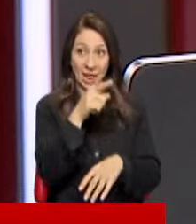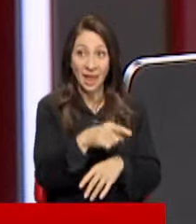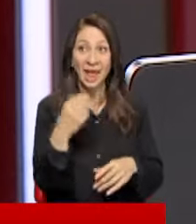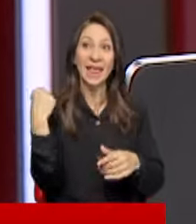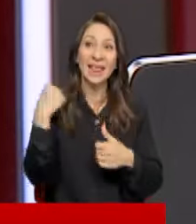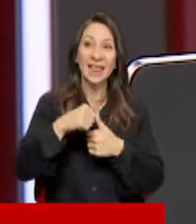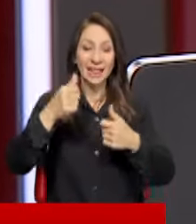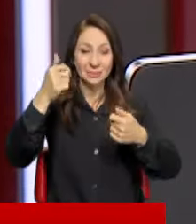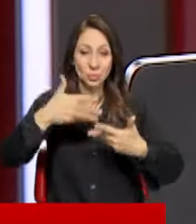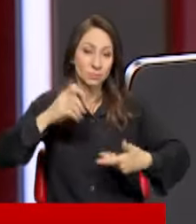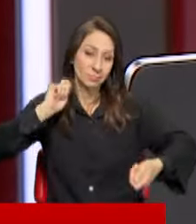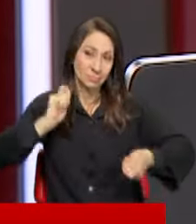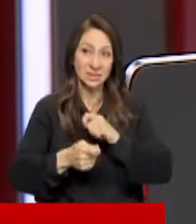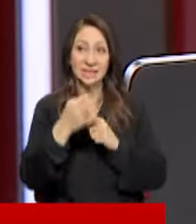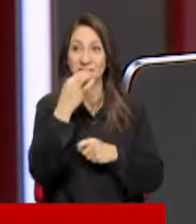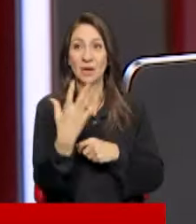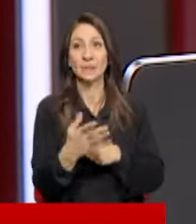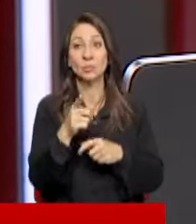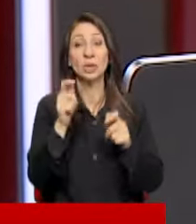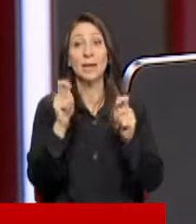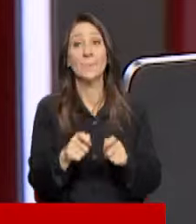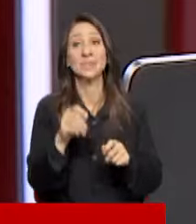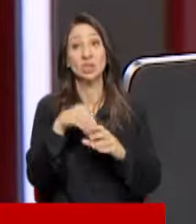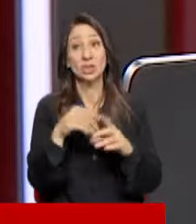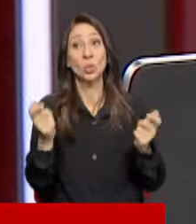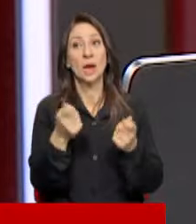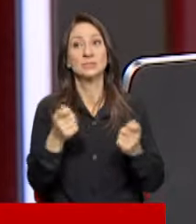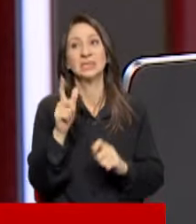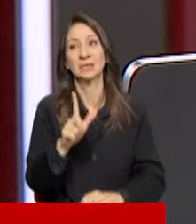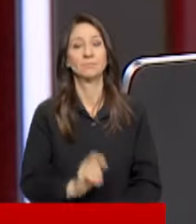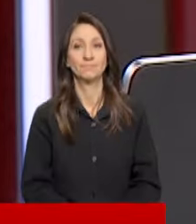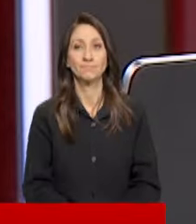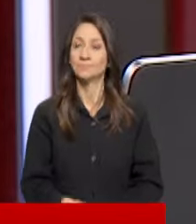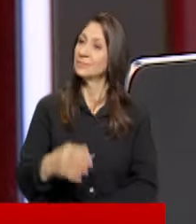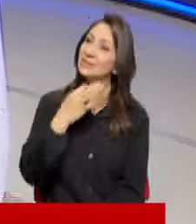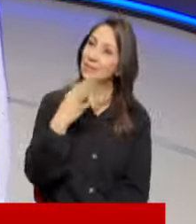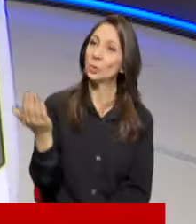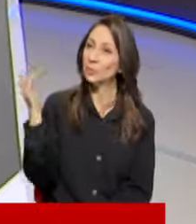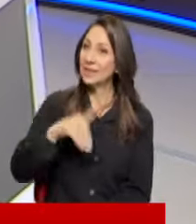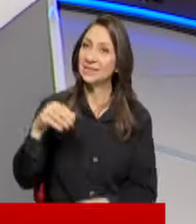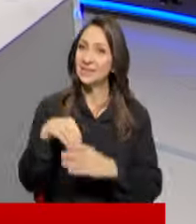yenilenmesine izin vermeli ve bunu gerçekleşmesi için de elinden geleni yapmalıdır. Efendim teşekkür ederim.